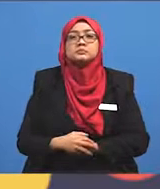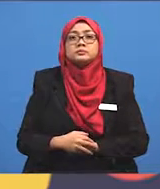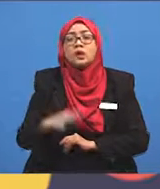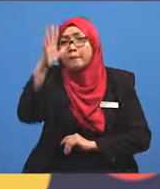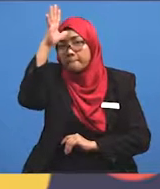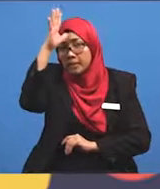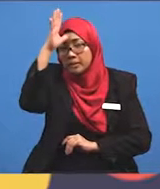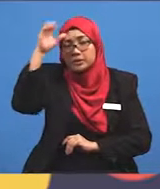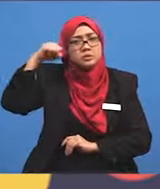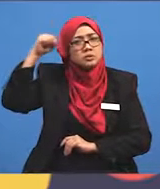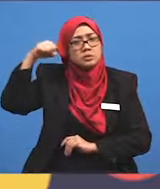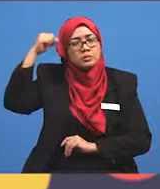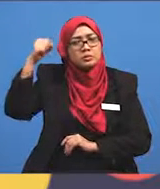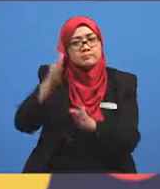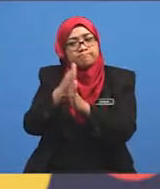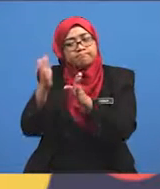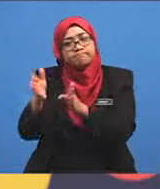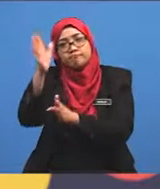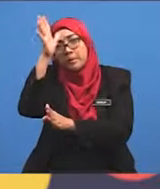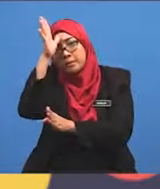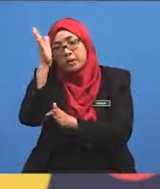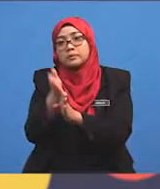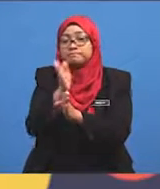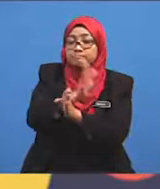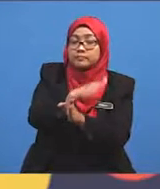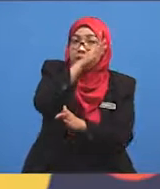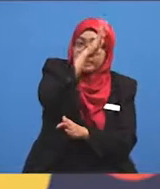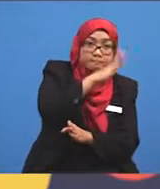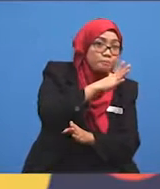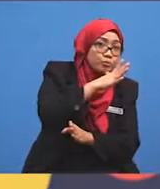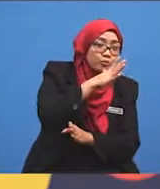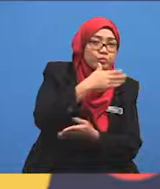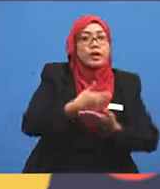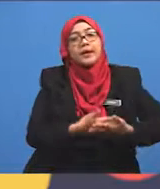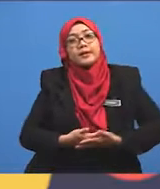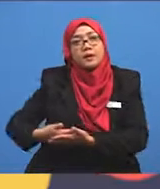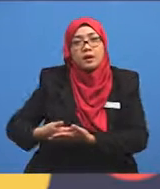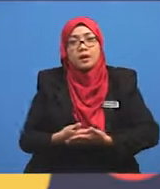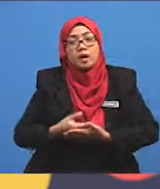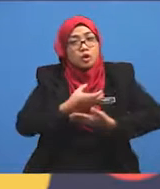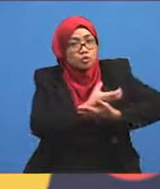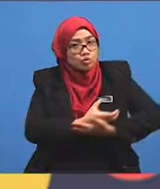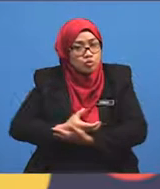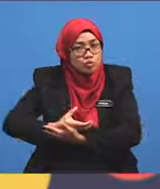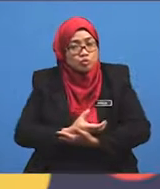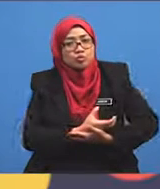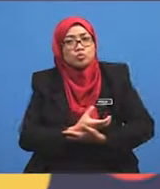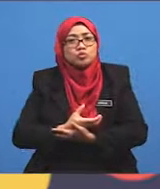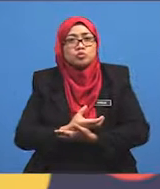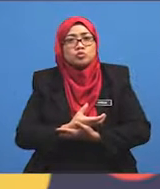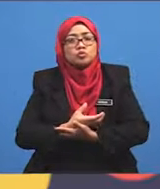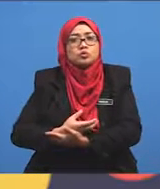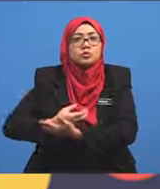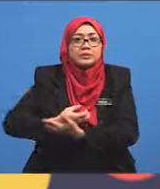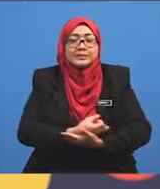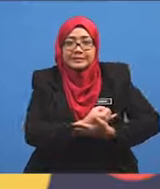bapa saudara sebelah bapa atau ibu, anak, cucu, cicit